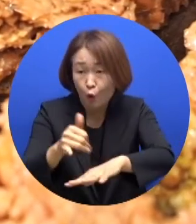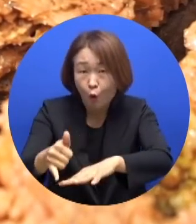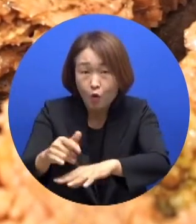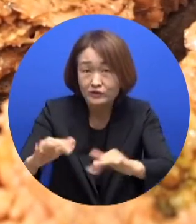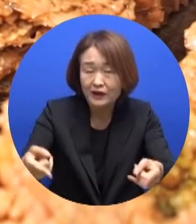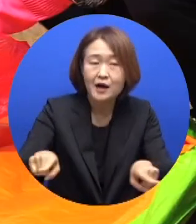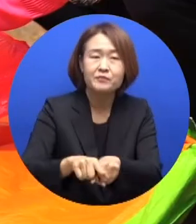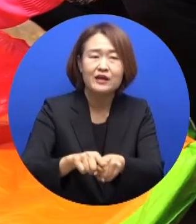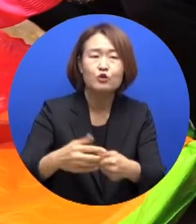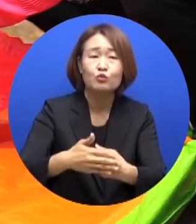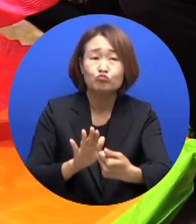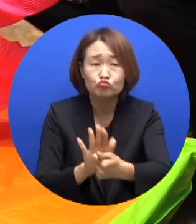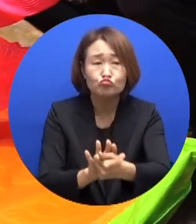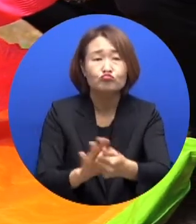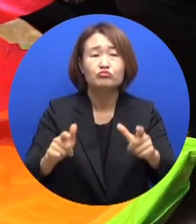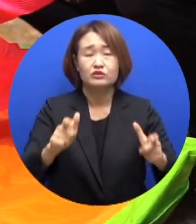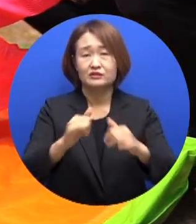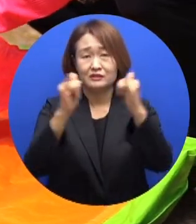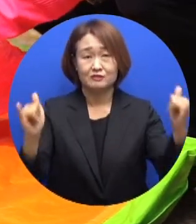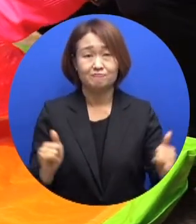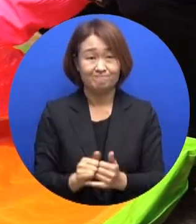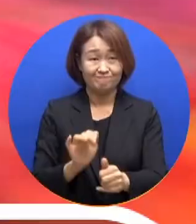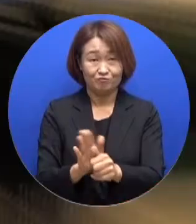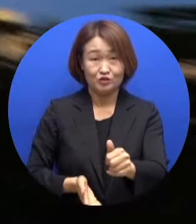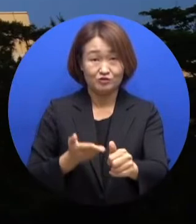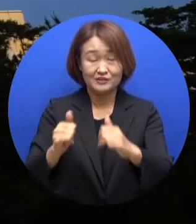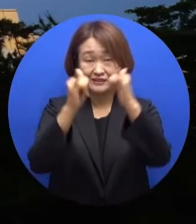일자리를 늘리는 지역사회공헌형 사회적 기업입니다.